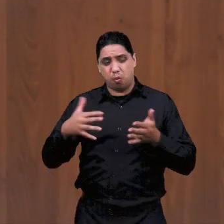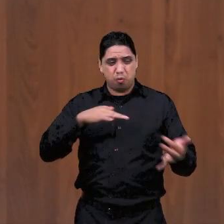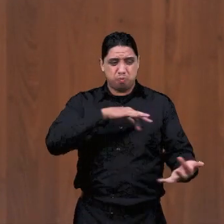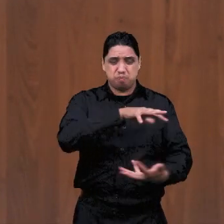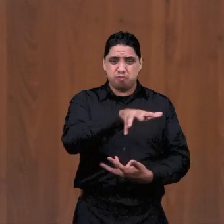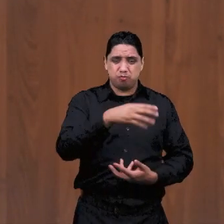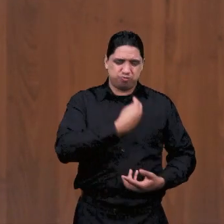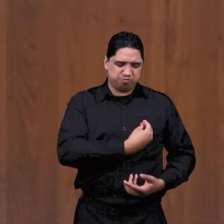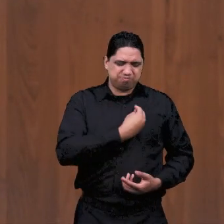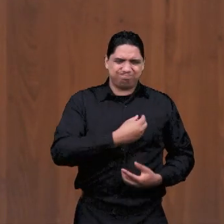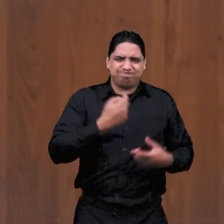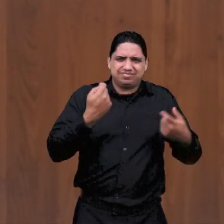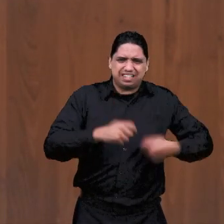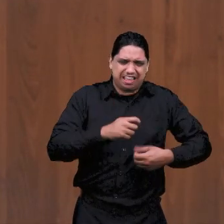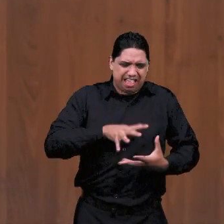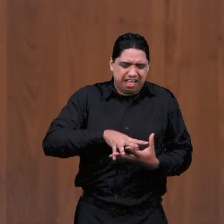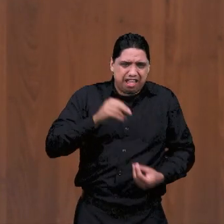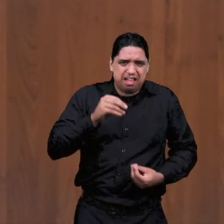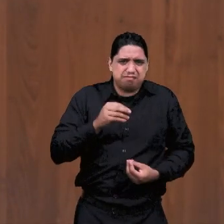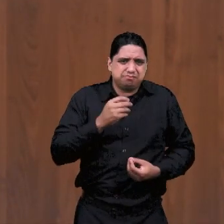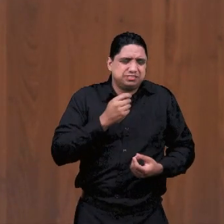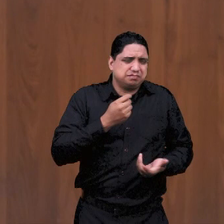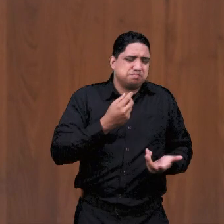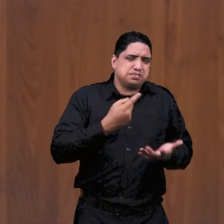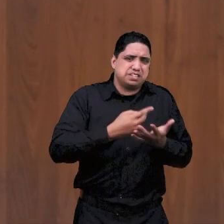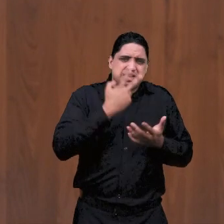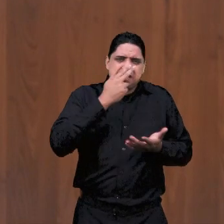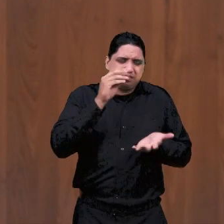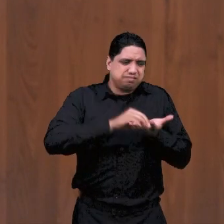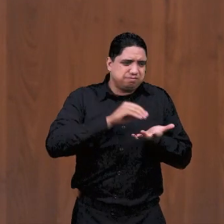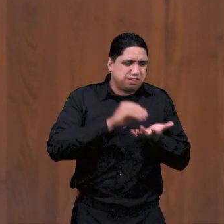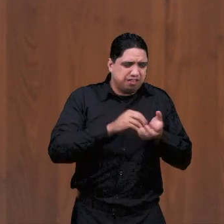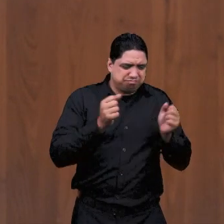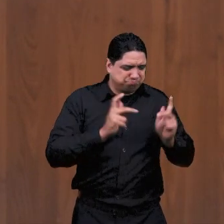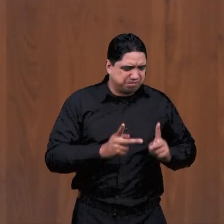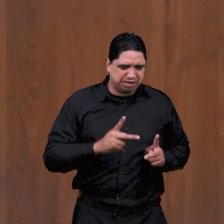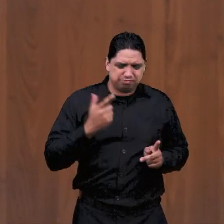faim spirituelle. Les personnes n'ont pas de paix, n'ont pas de